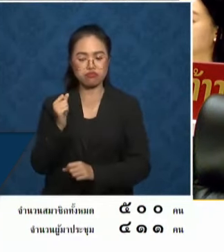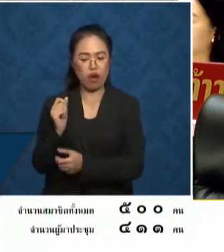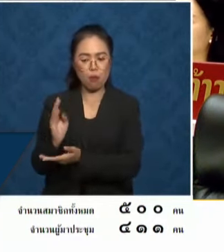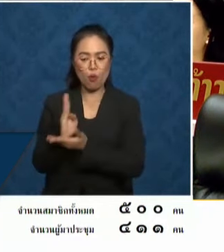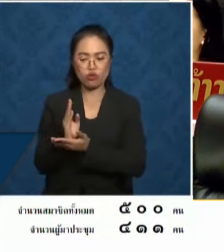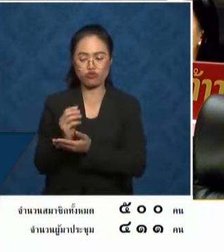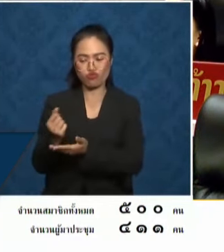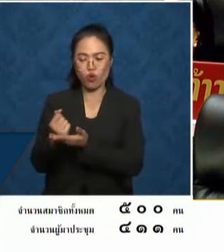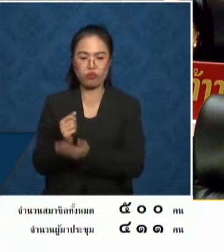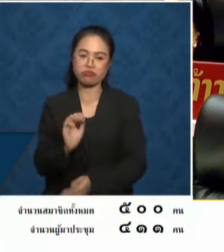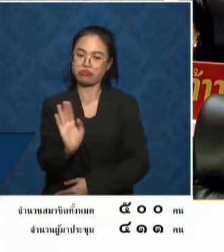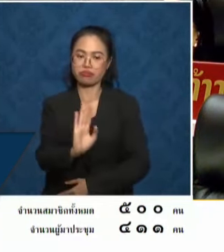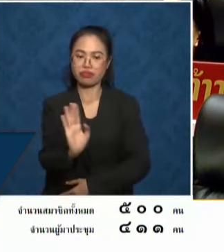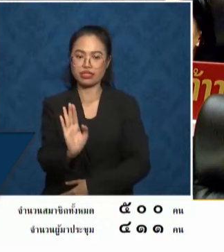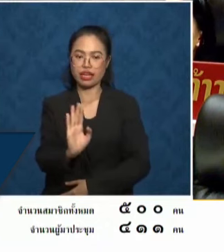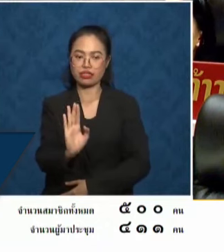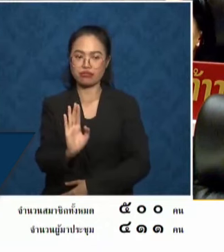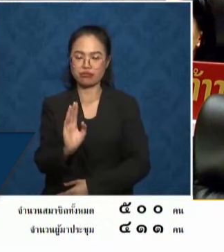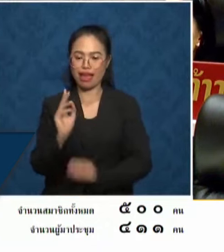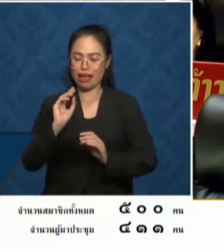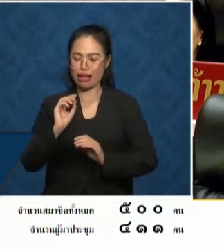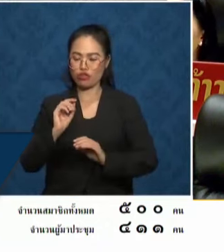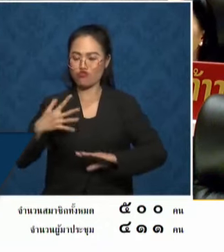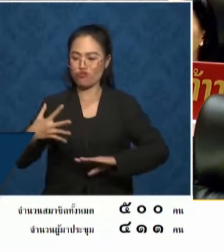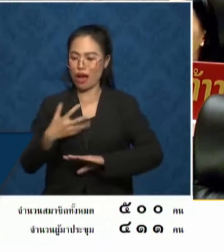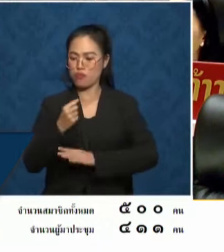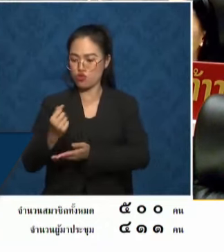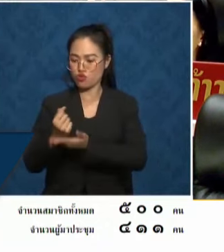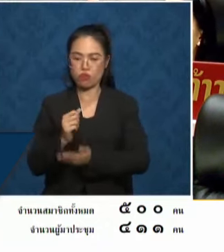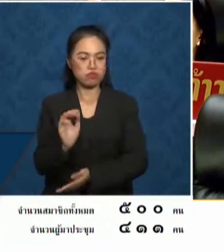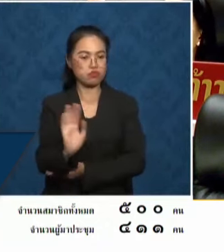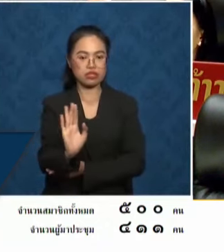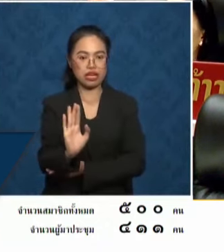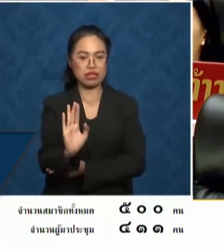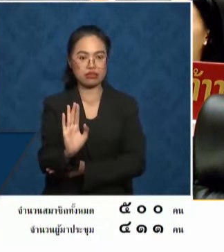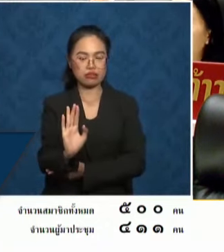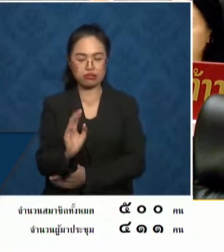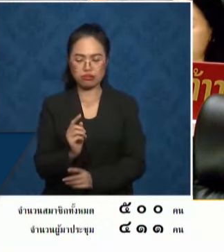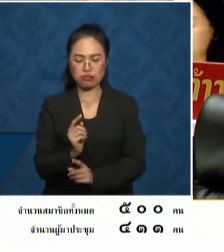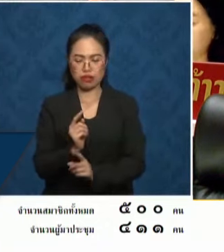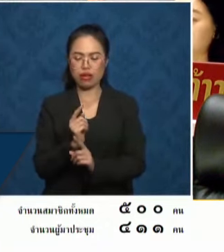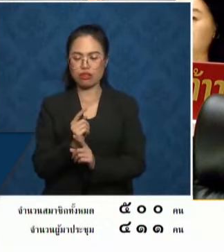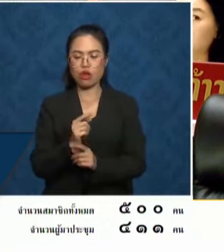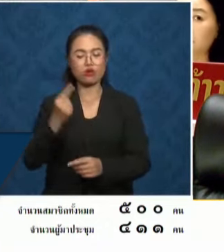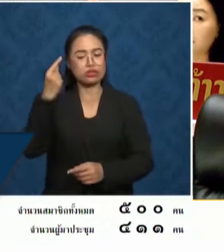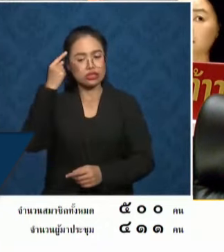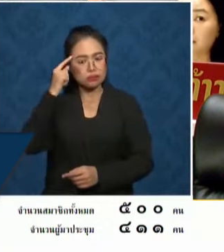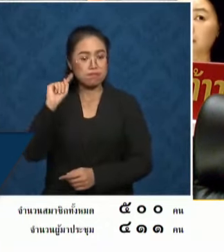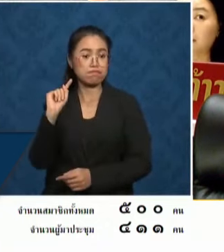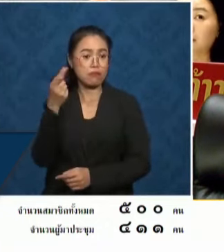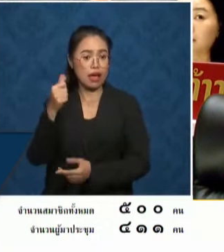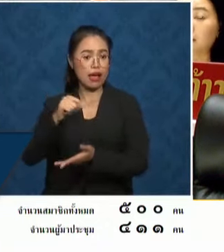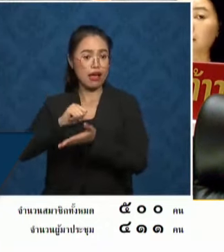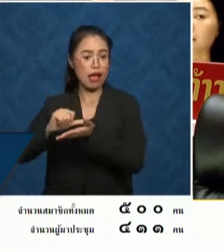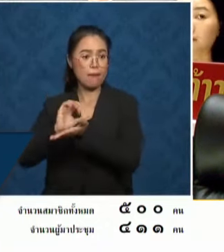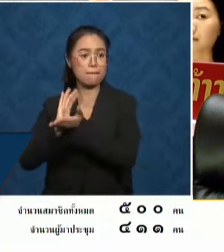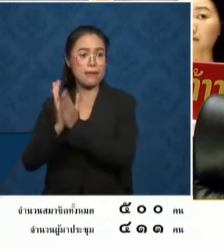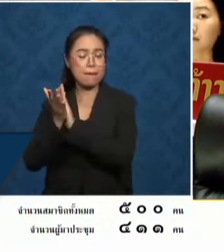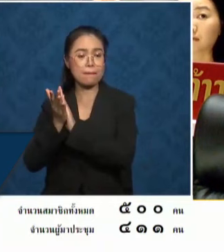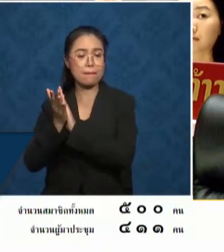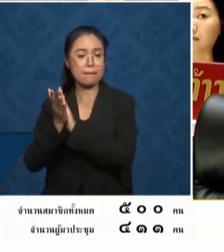สงเคราะห์ของนักการเมืองนะคะดังนั้นเนี่ย mindsetที่จะต้องปรับกันนะคะก็คือ